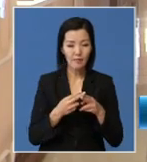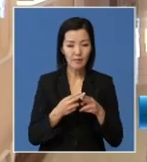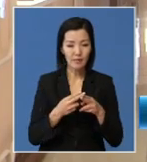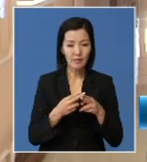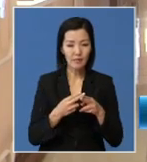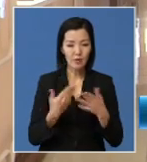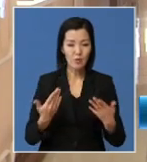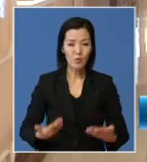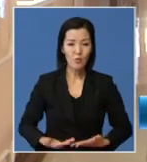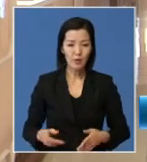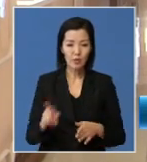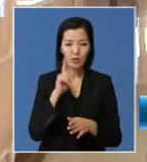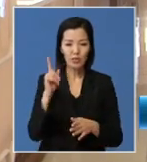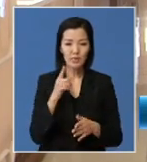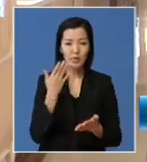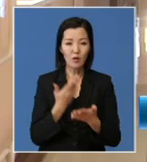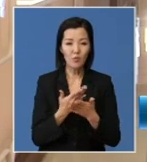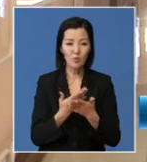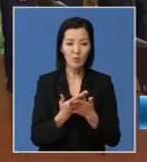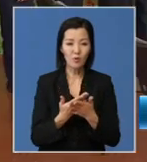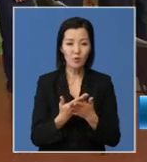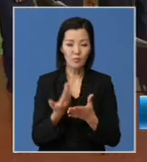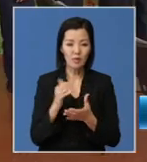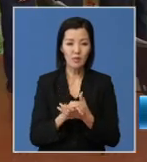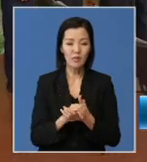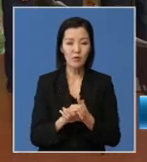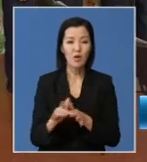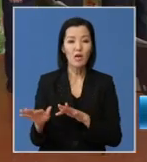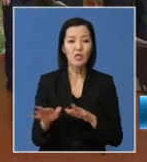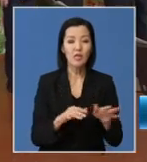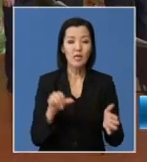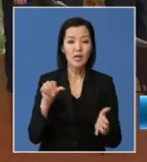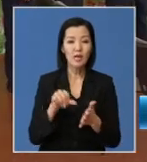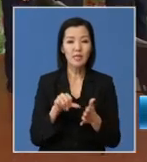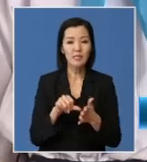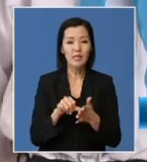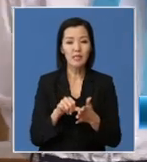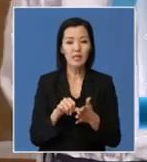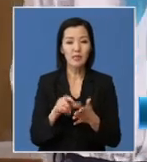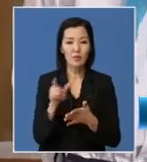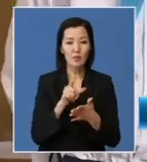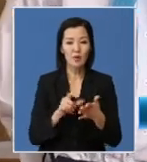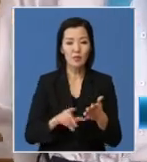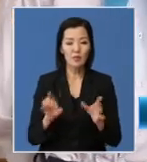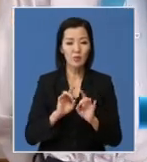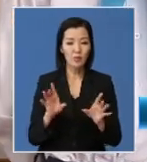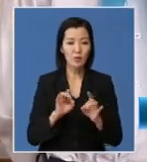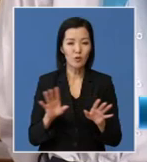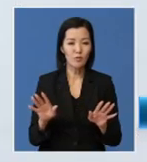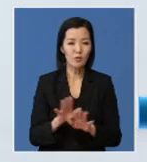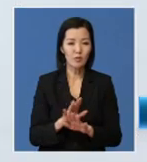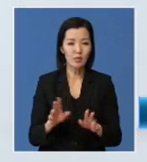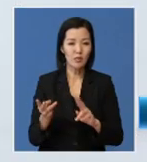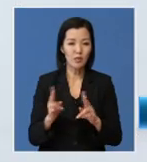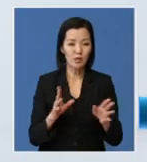ағамыздың өмірін жас ұрпаққа жеткізу еді. Шараға қатысқан оқушылар қарияға арнап арна өлеңдерін оқып, жырдан шашу